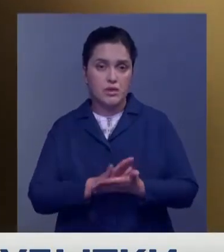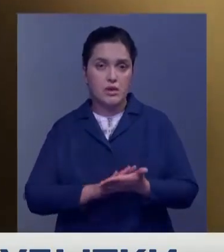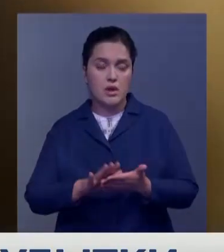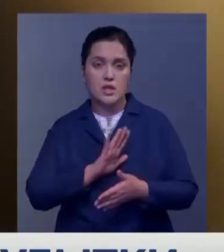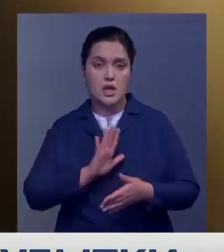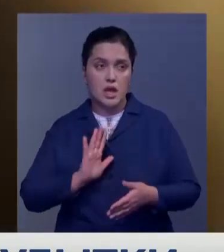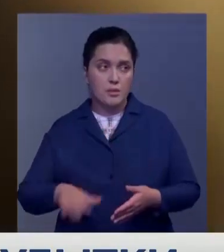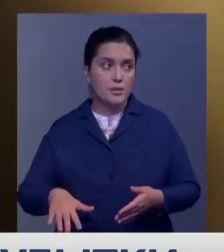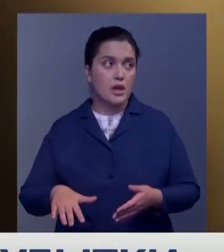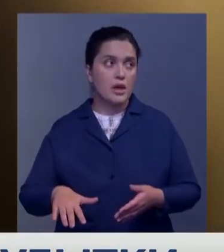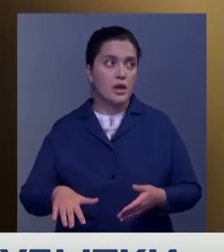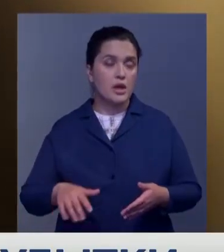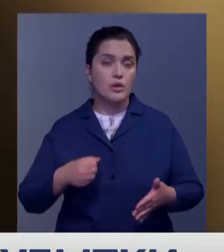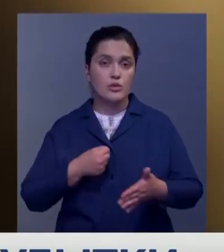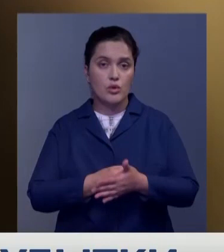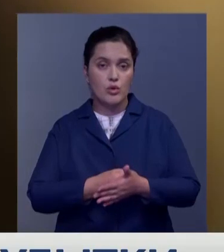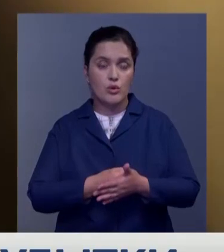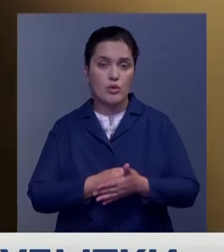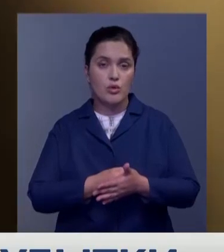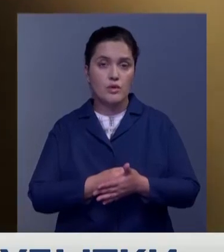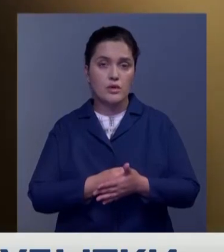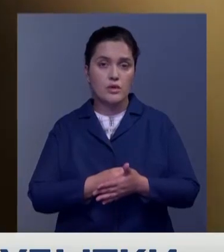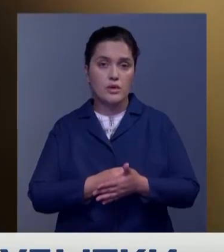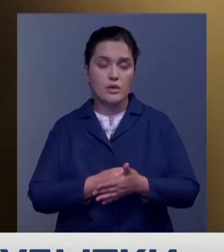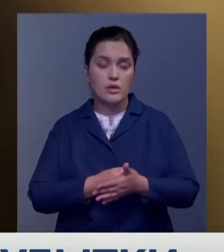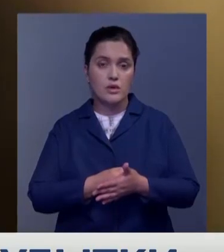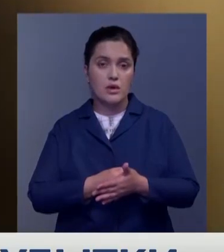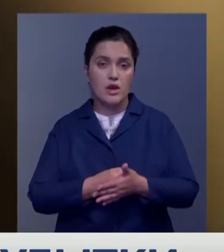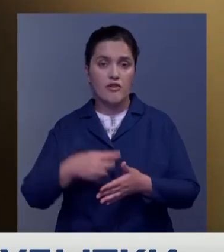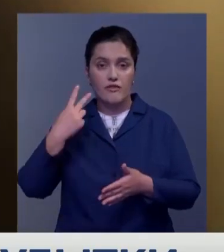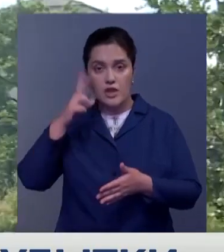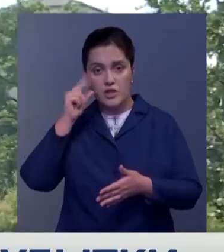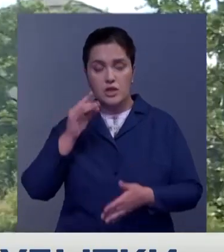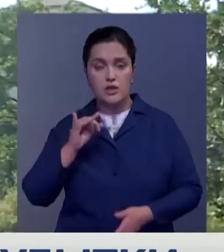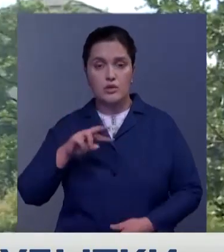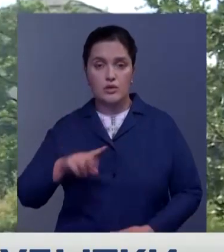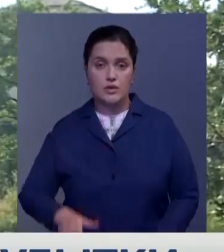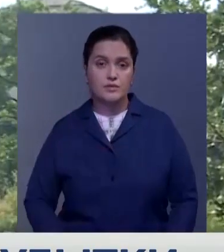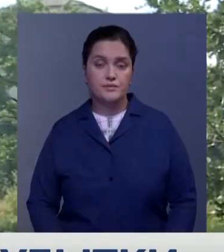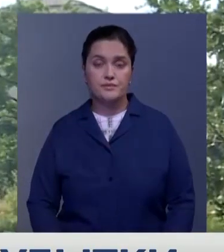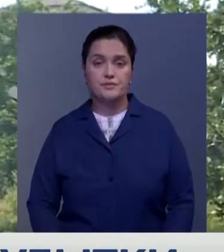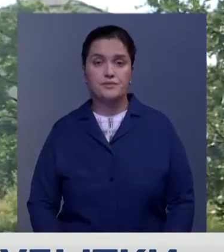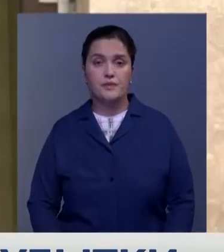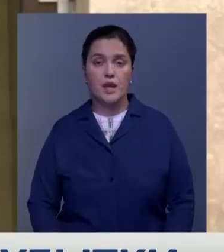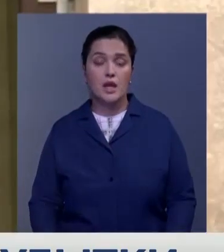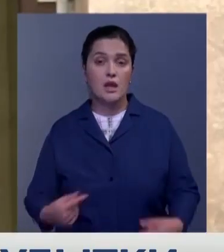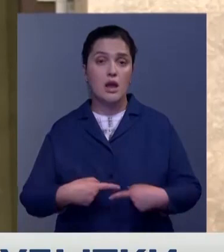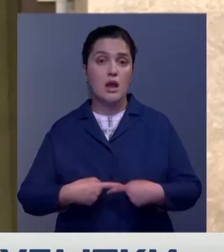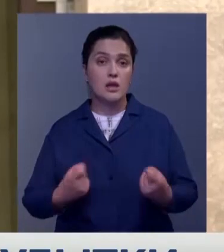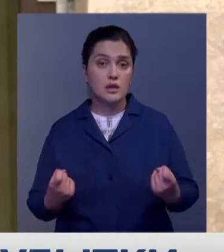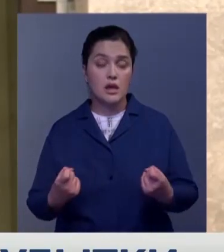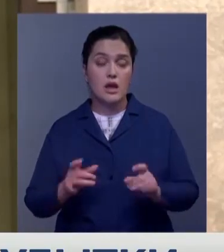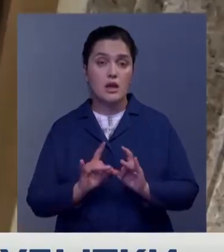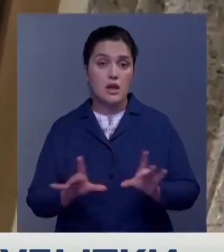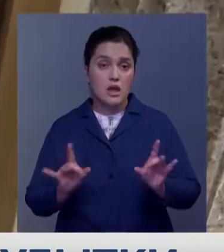Его не произошло вплоть до конца, до 20-х чисел июля. Сейчас отели Цахкадзора, по словам